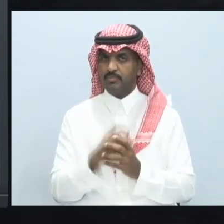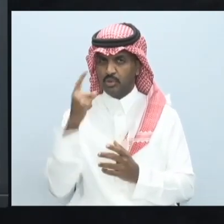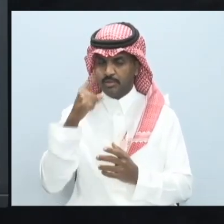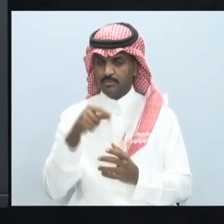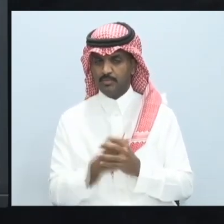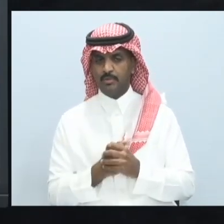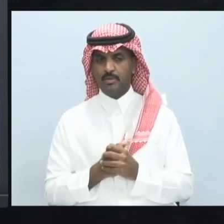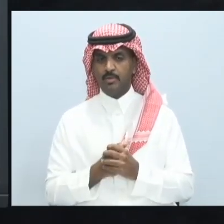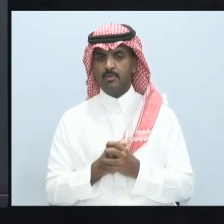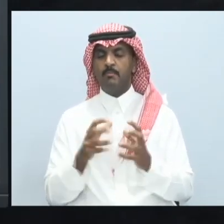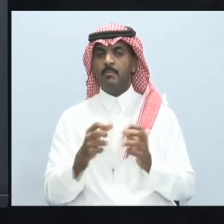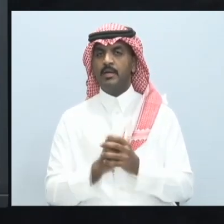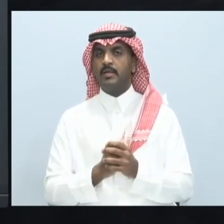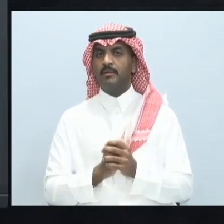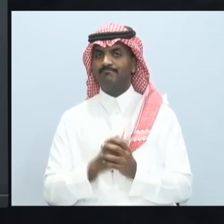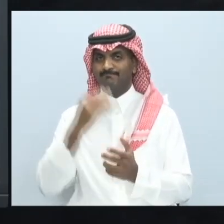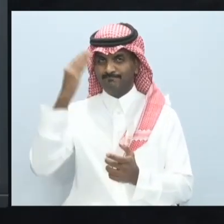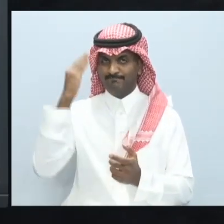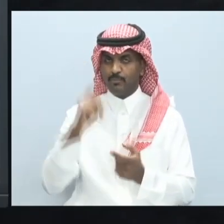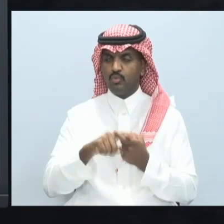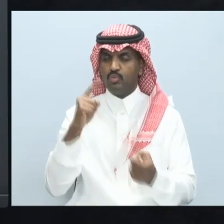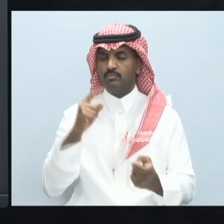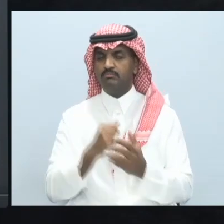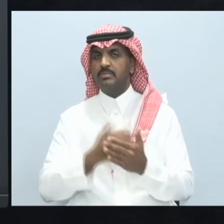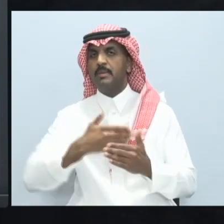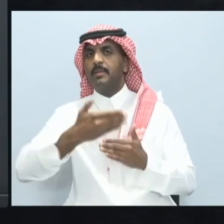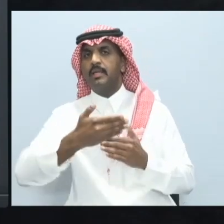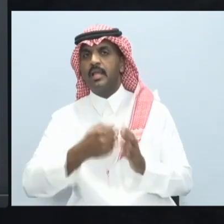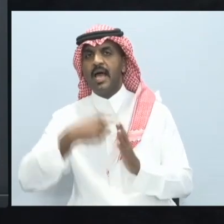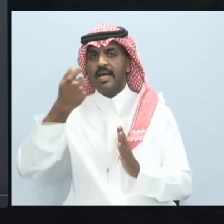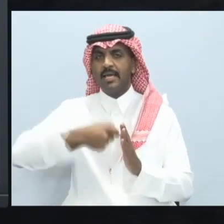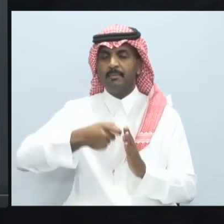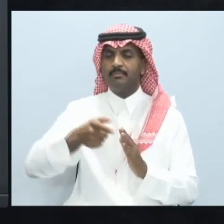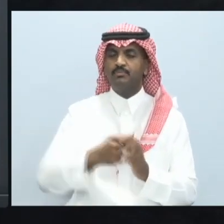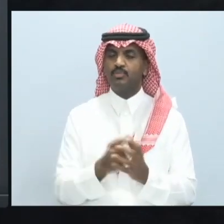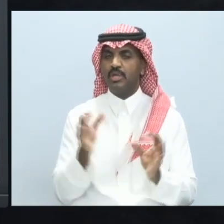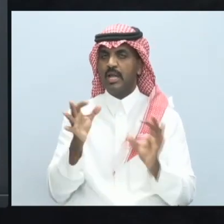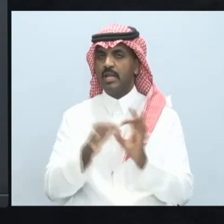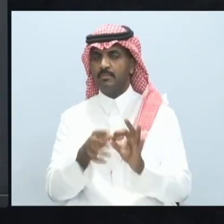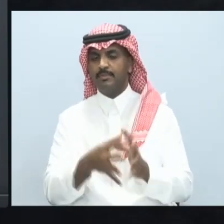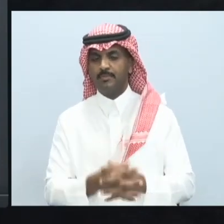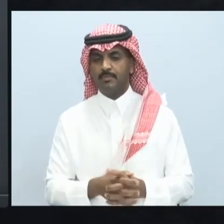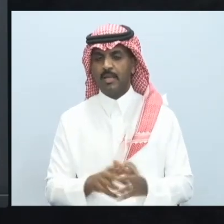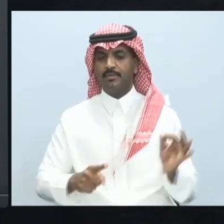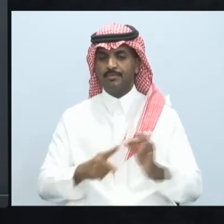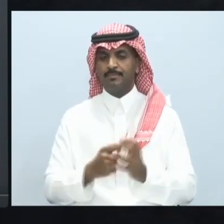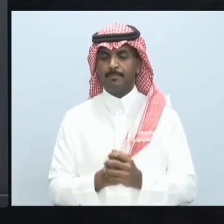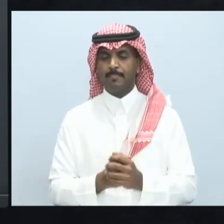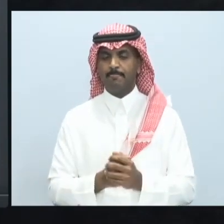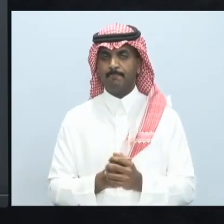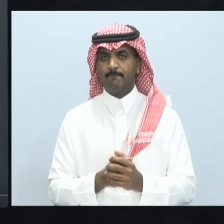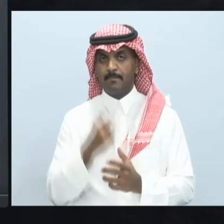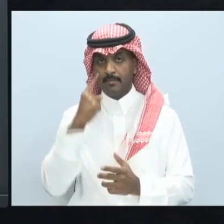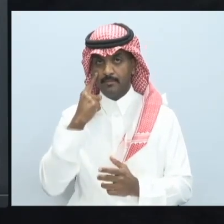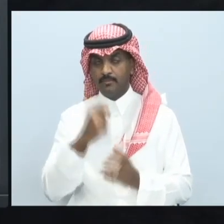ان يعرف معنى الخلع حتى يبني عليه الاحكام التي تعلق به ايضا من الاهداف في